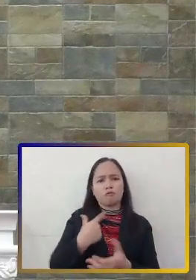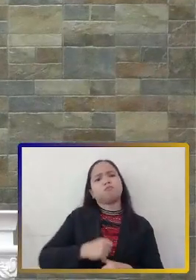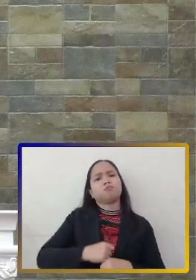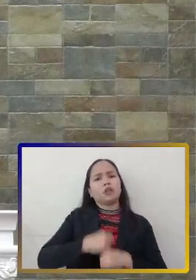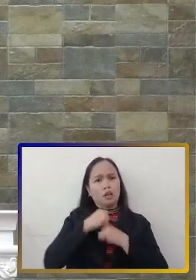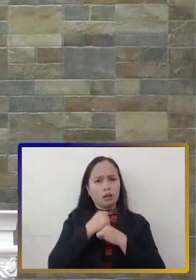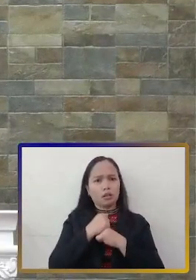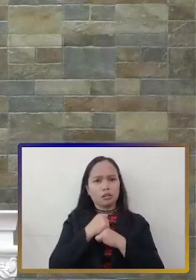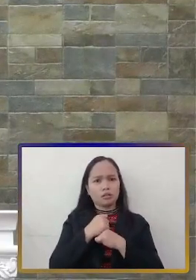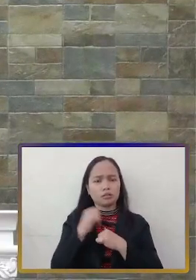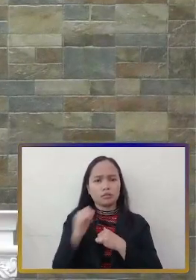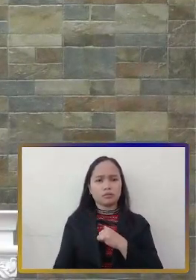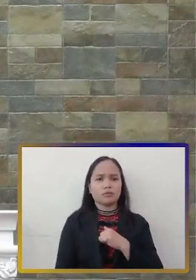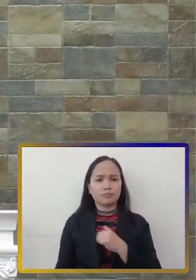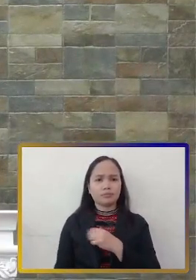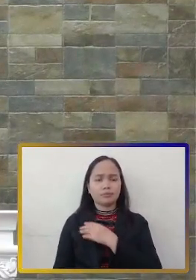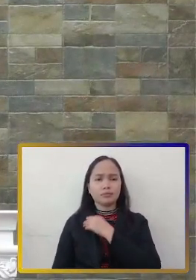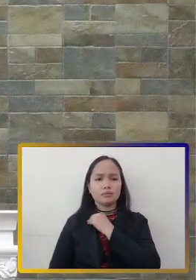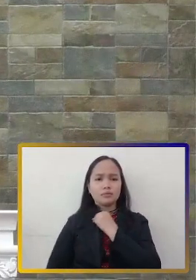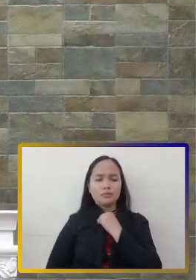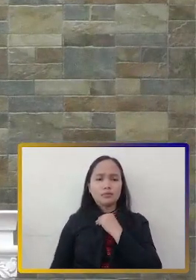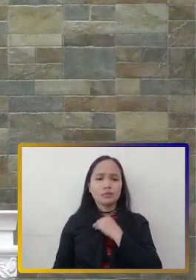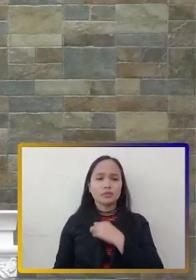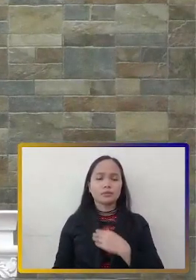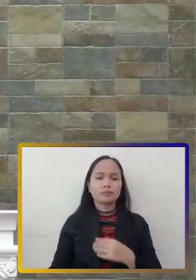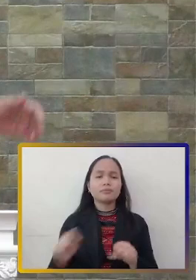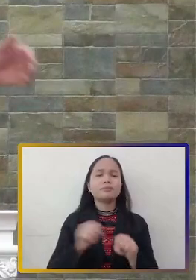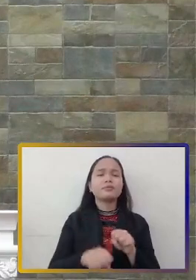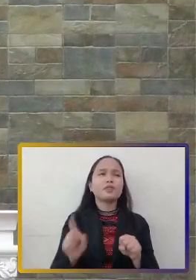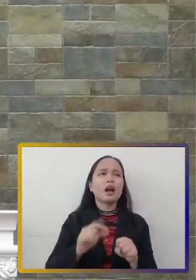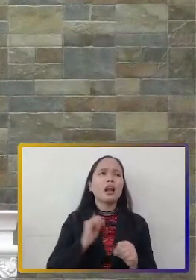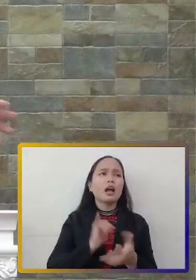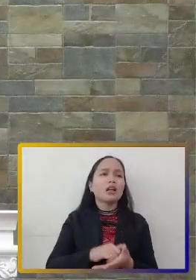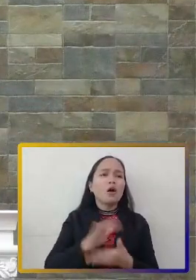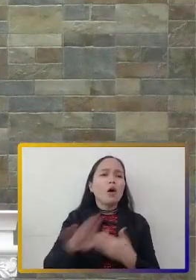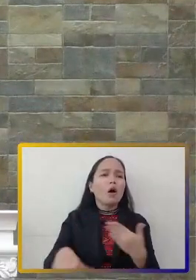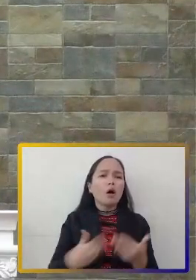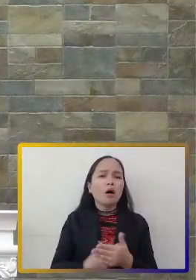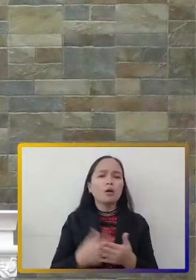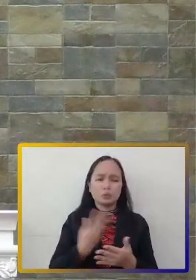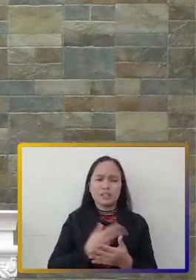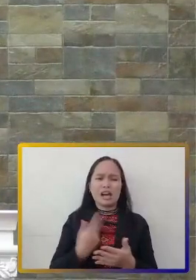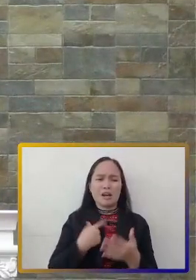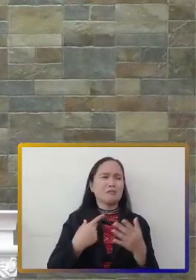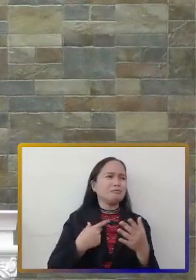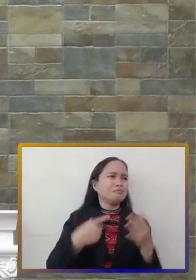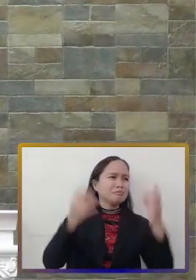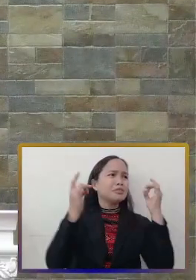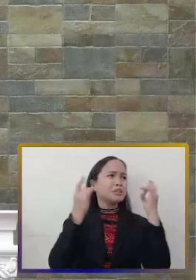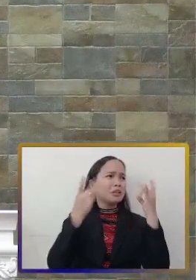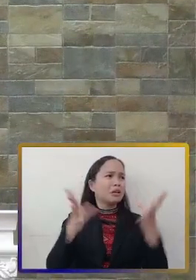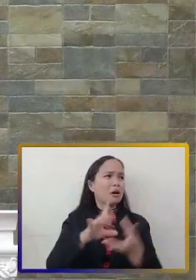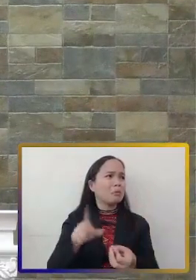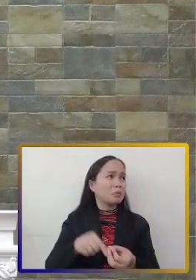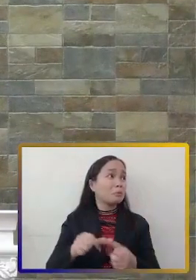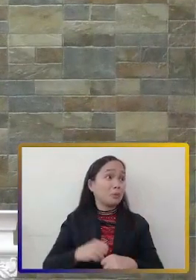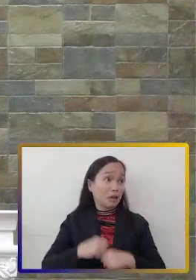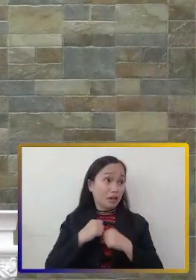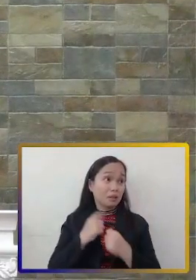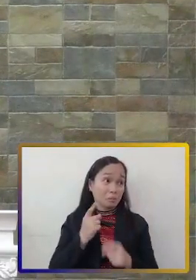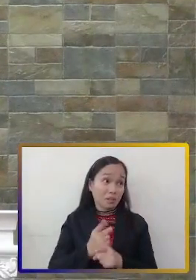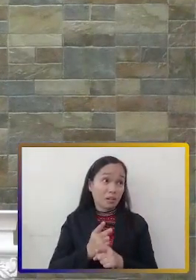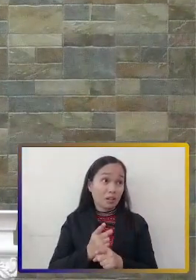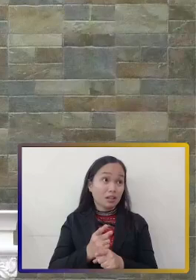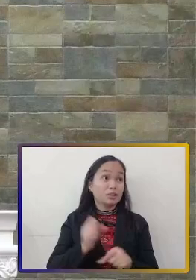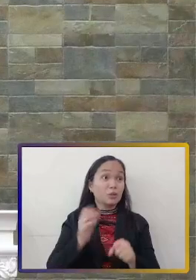pride. You see? Now, lahat po tayo kapatid ay delikado pagdating sa pride.